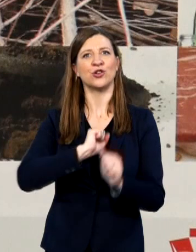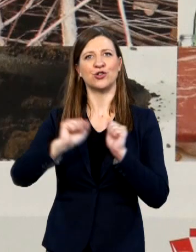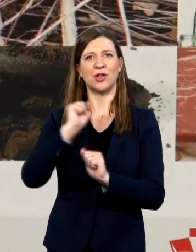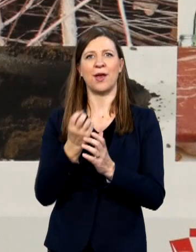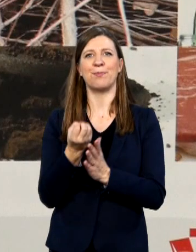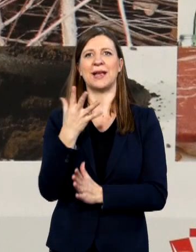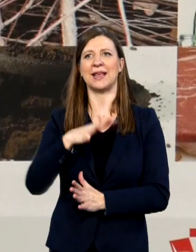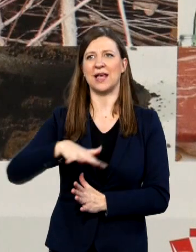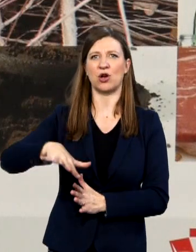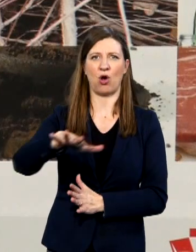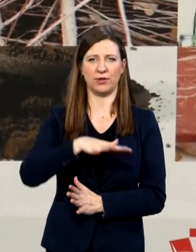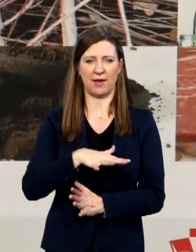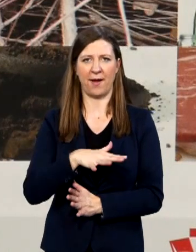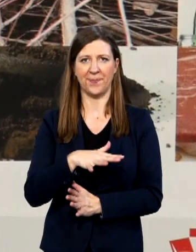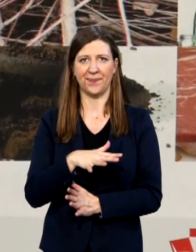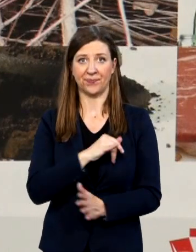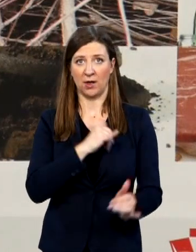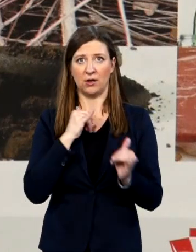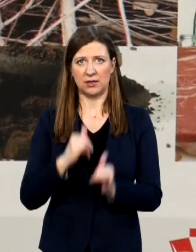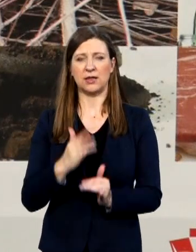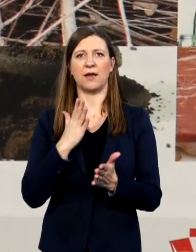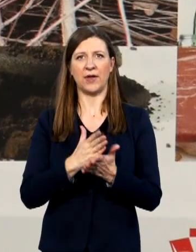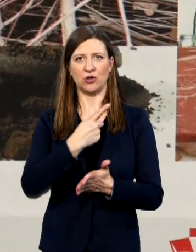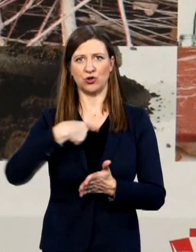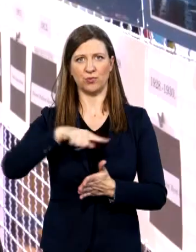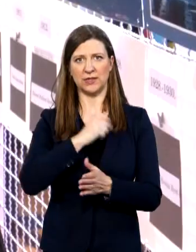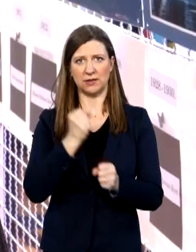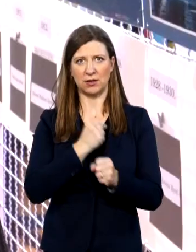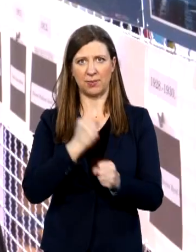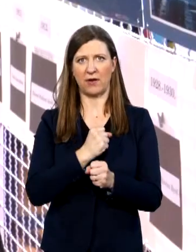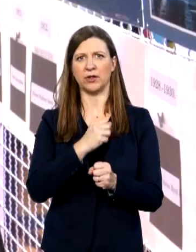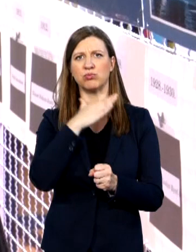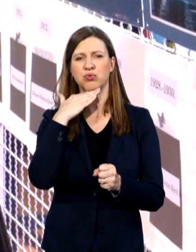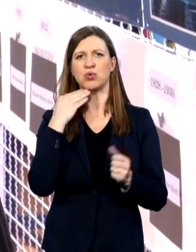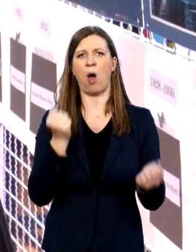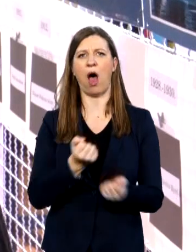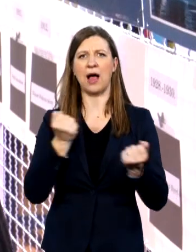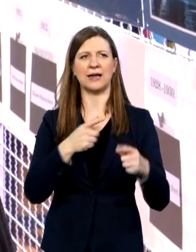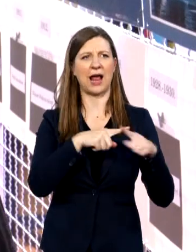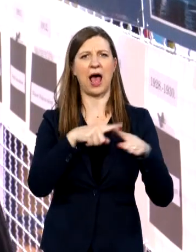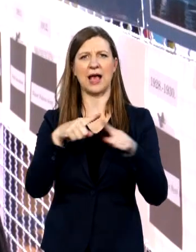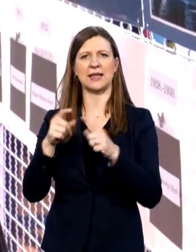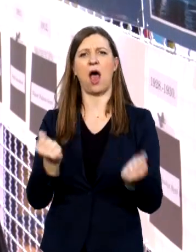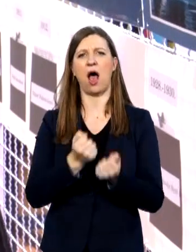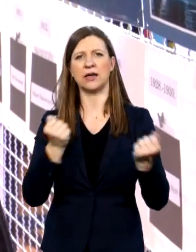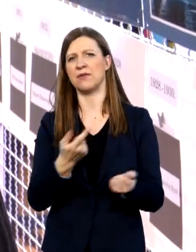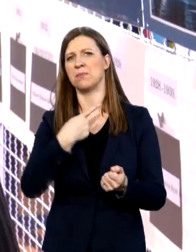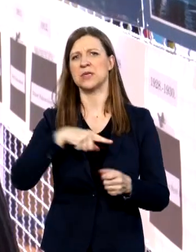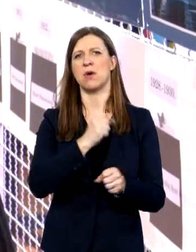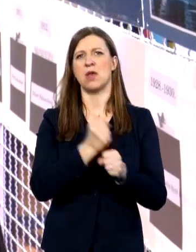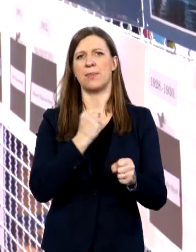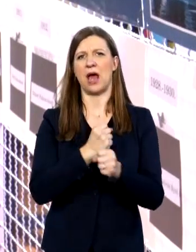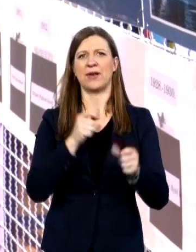zaštiti priroda i okoliš u kojem živimo. Do sada smo odradili niz aktivnosti, izradili